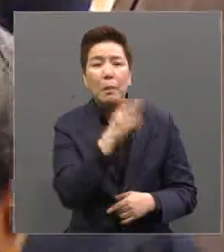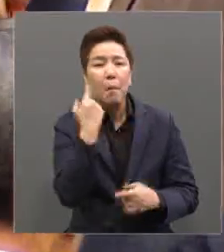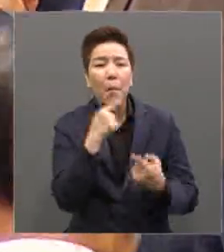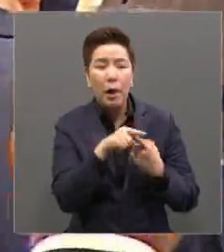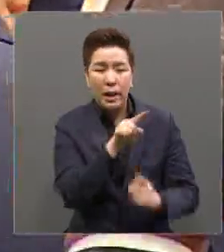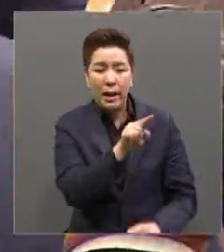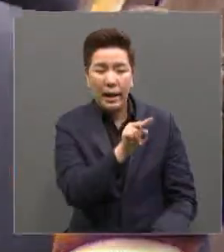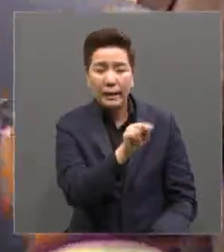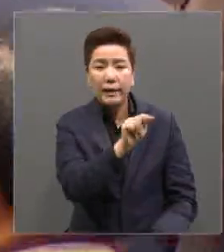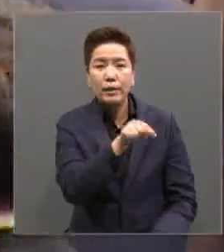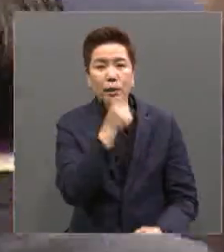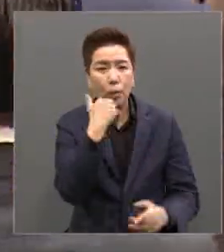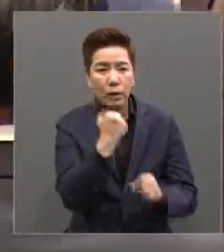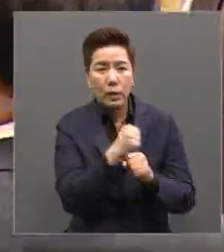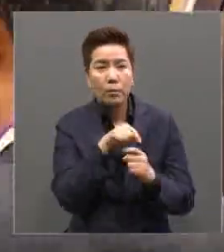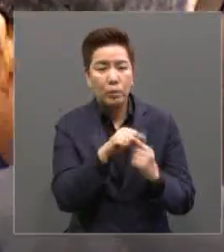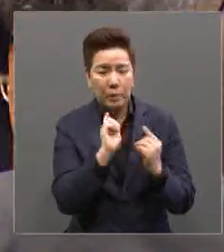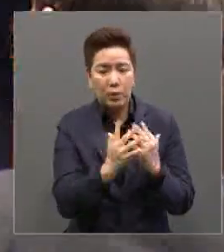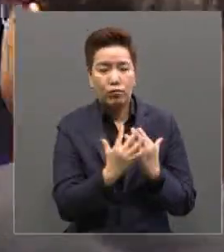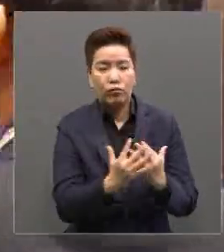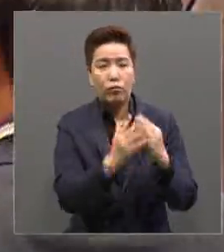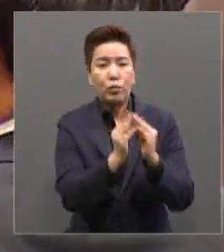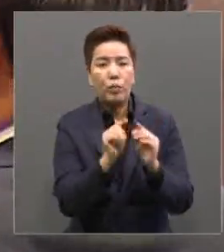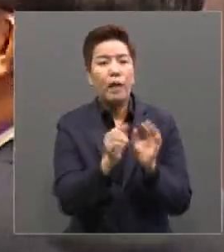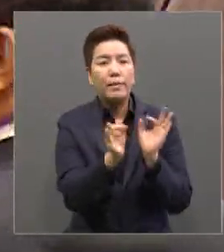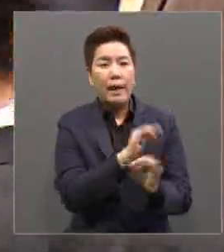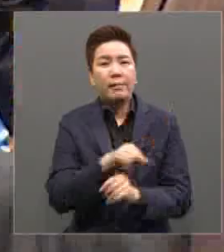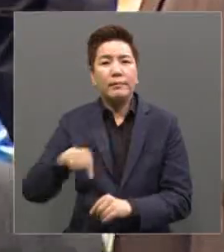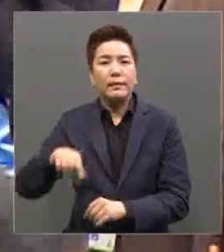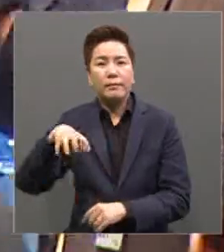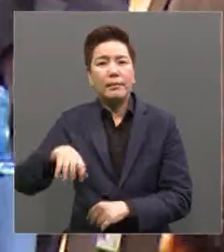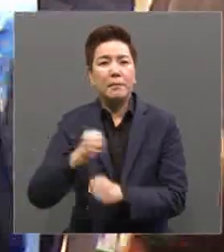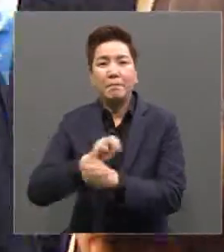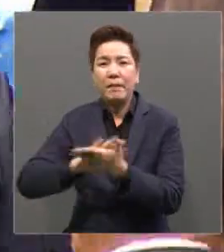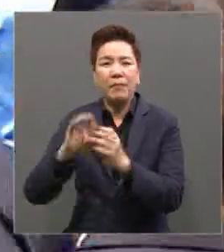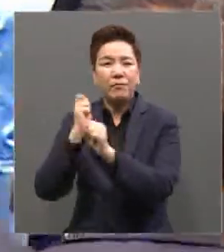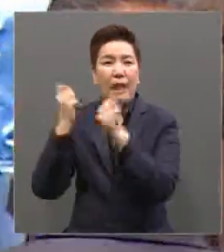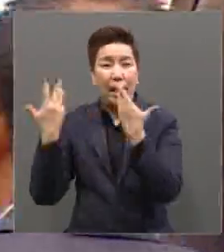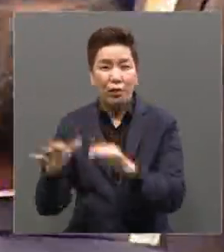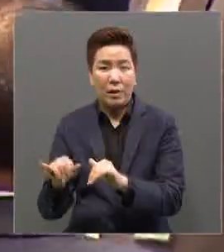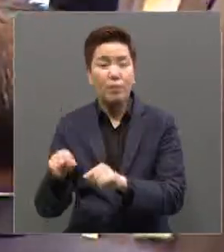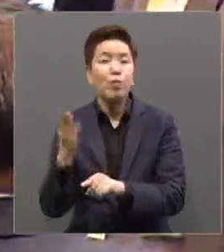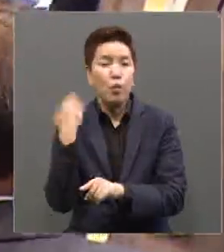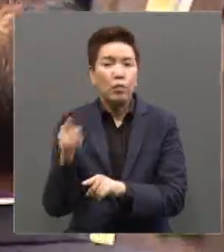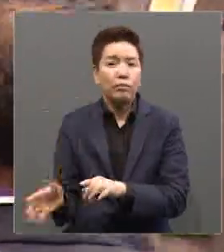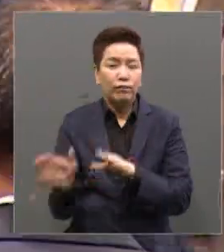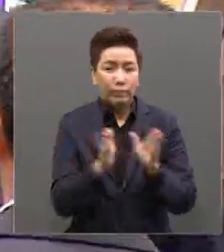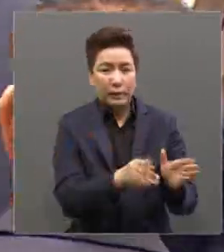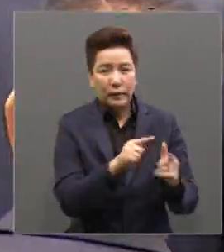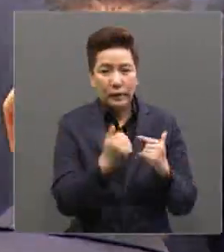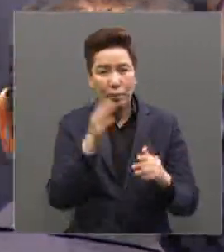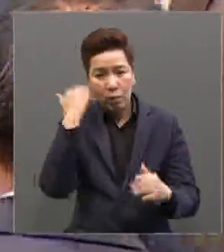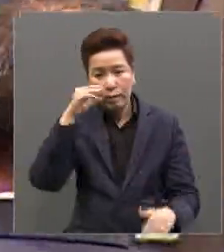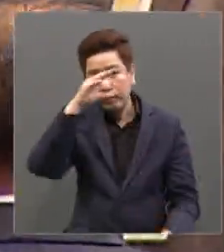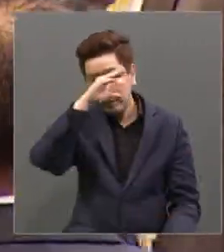เนี่ยนะฮะเป็นสถานที่ในการห้องประชุมแทนห้องประชุมที่เกี่ยวการซึ่งตอนนั้นนี่ภาพ